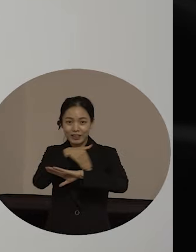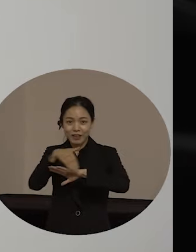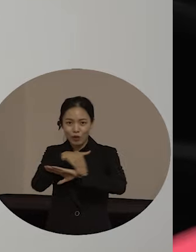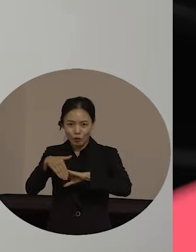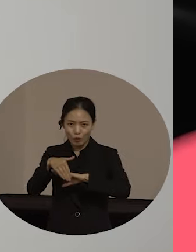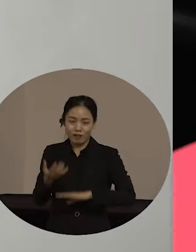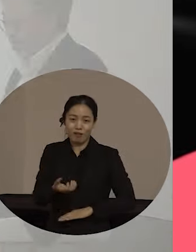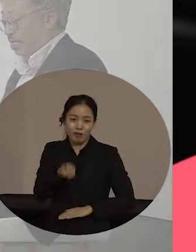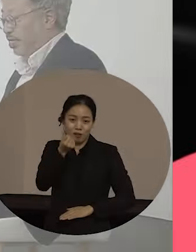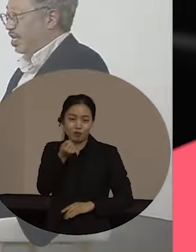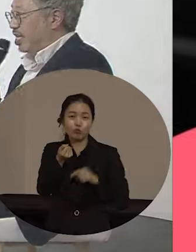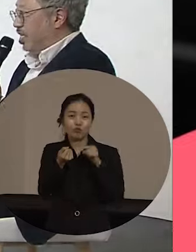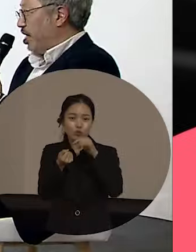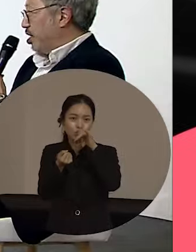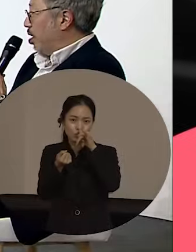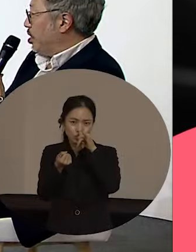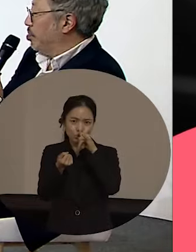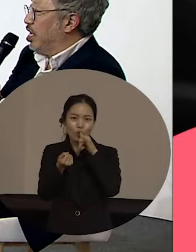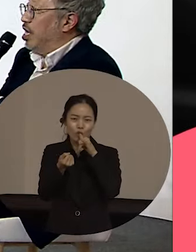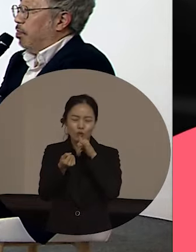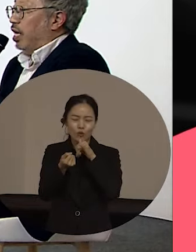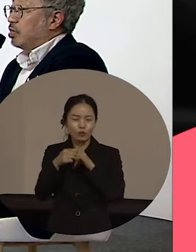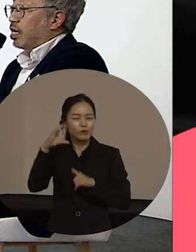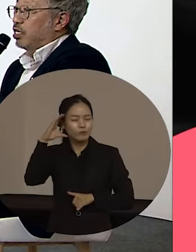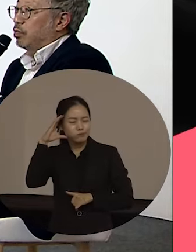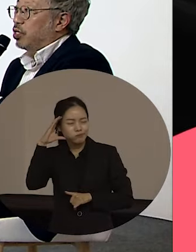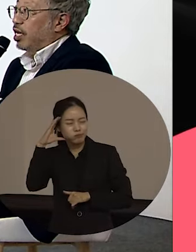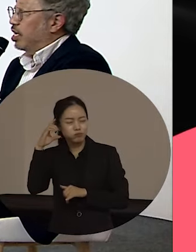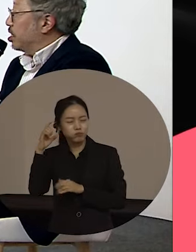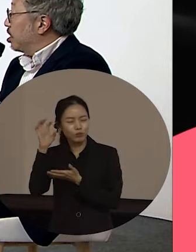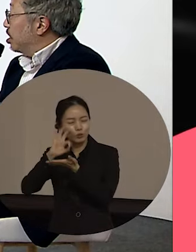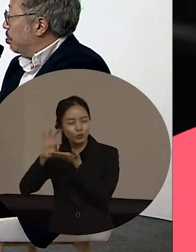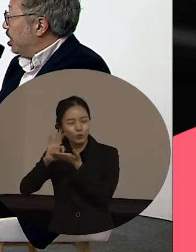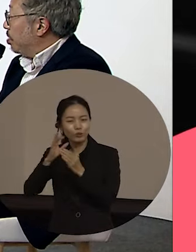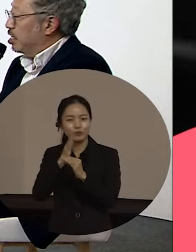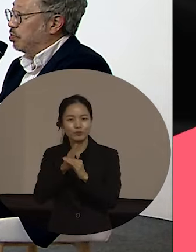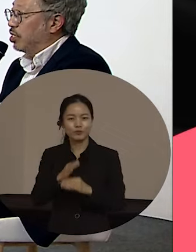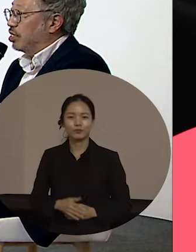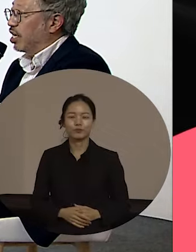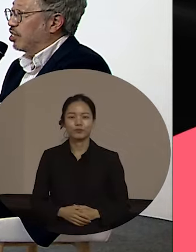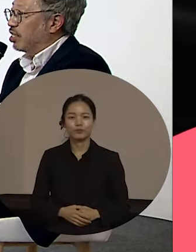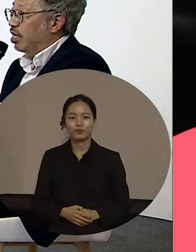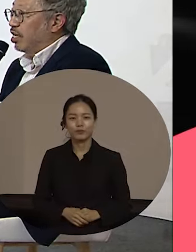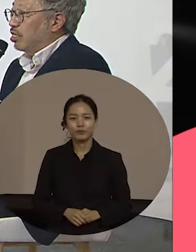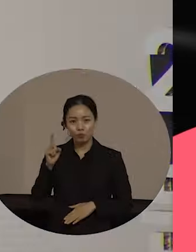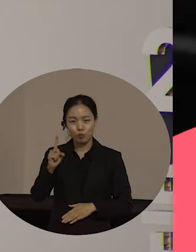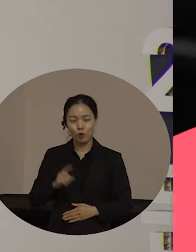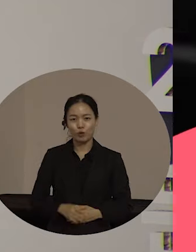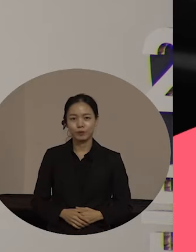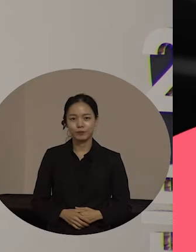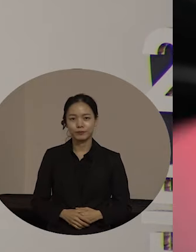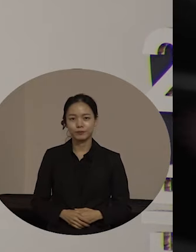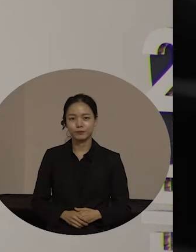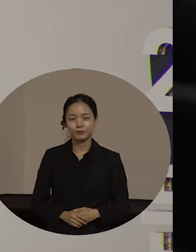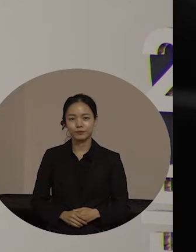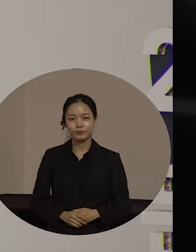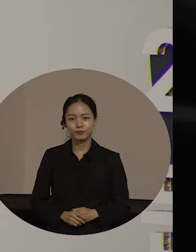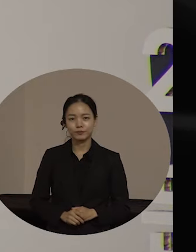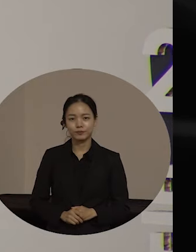as well. 예, 감사합니다. 마지막 질문에 사실은 이제 마지막 질문을 드리겠는데 사실은